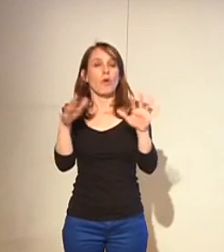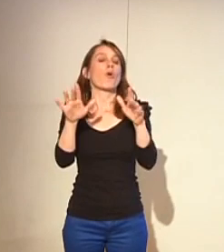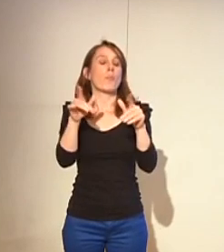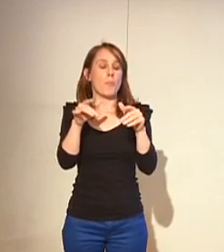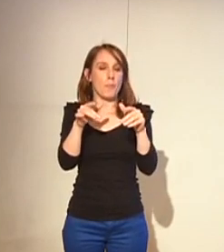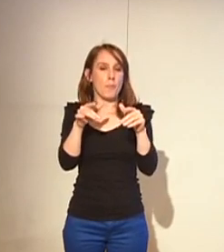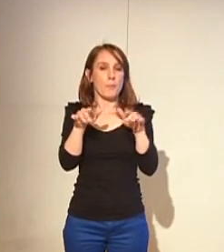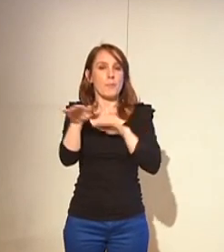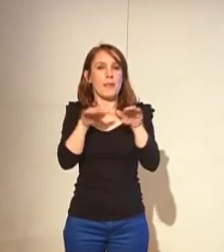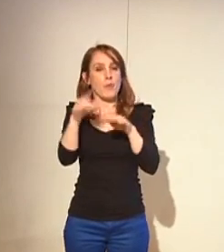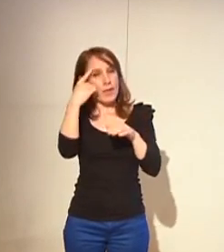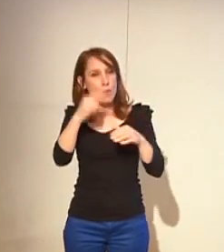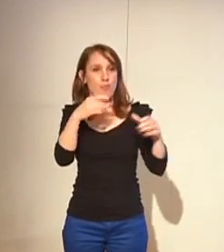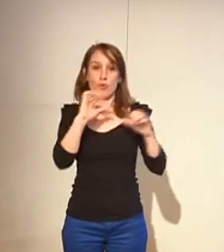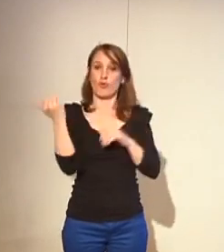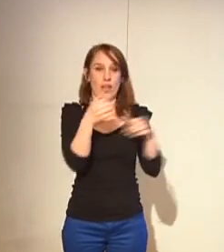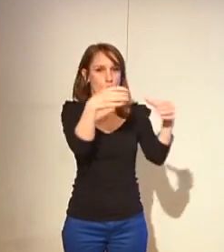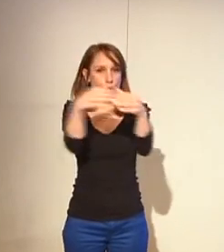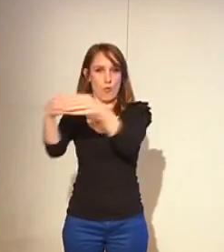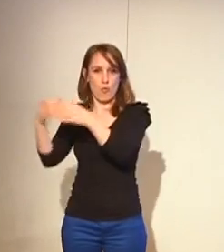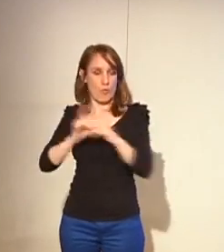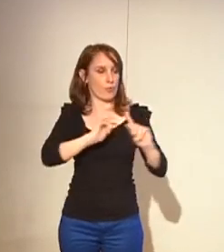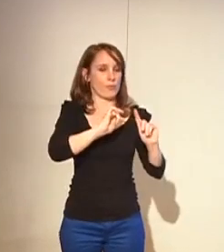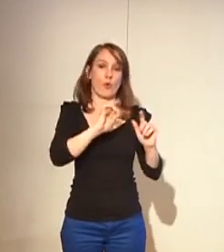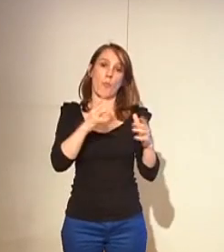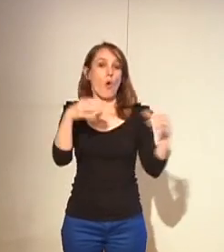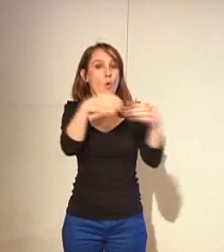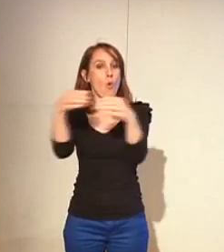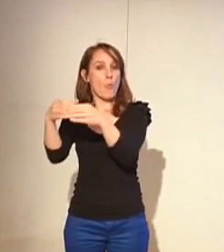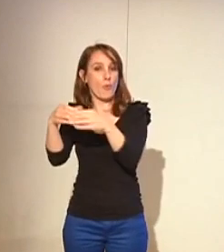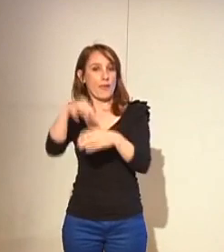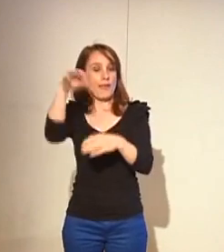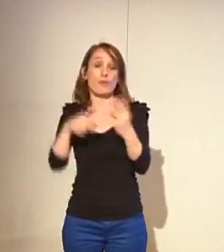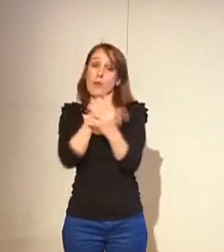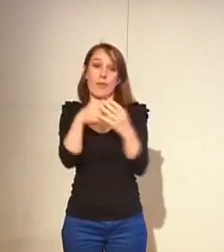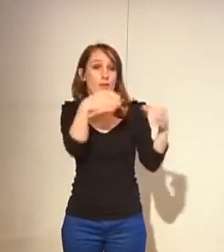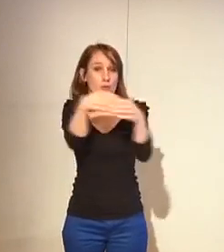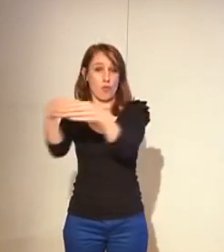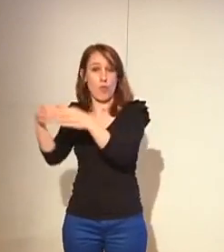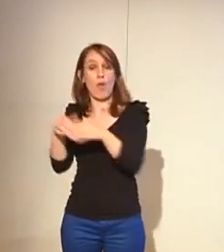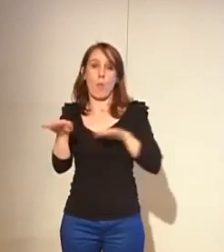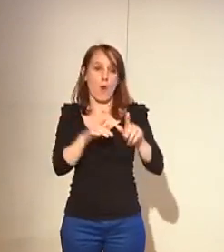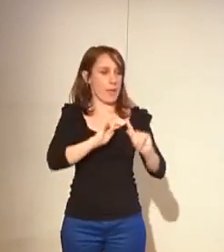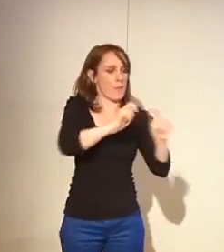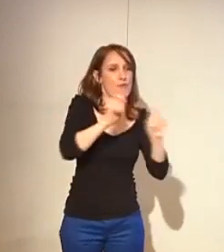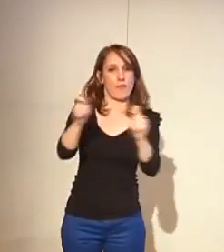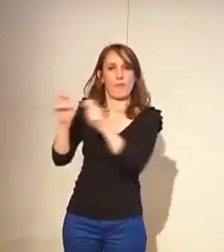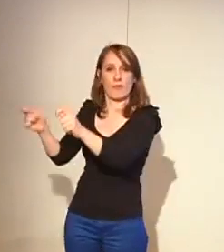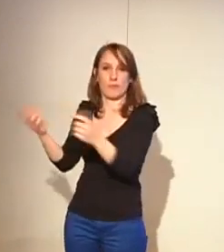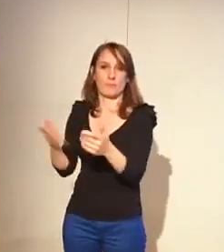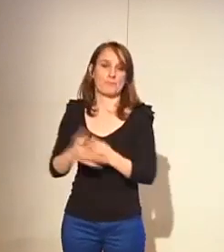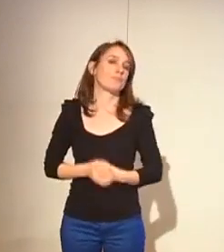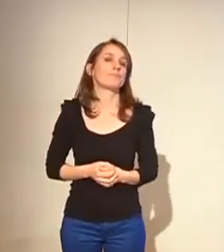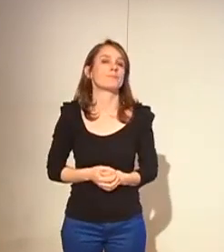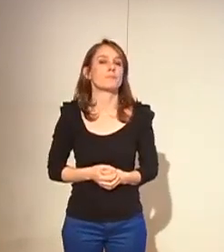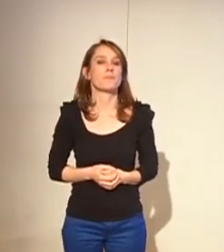relatifs au groupes et au groupes d'élus donc aux quatre groupes d'élus donc